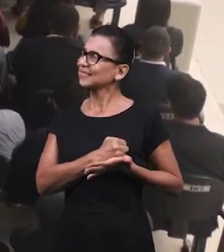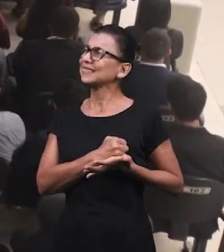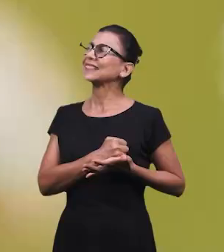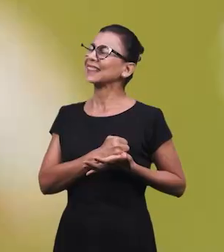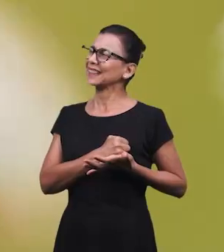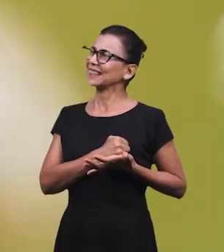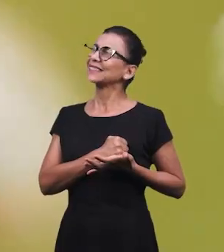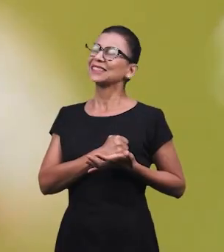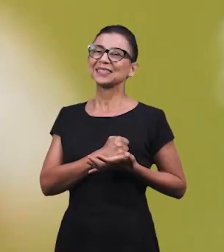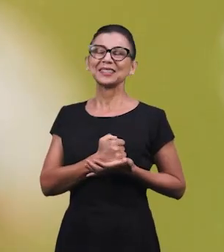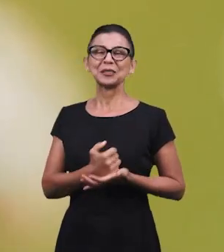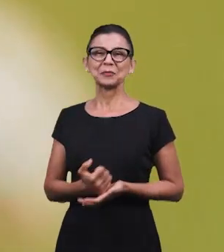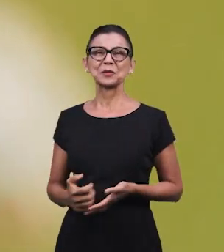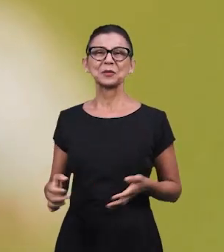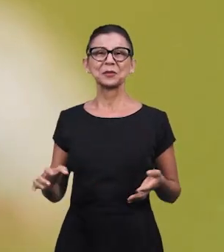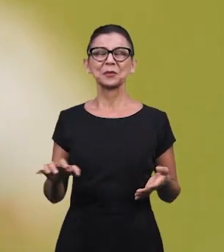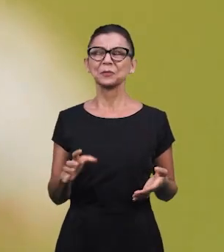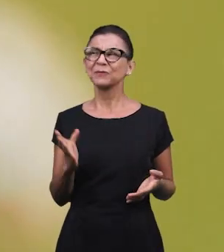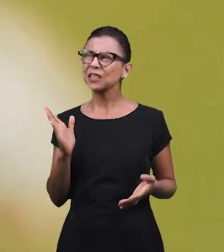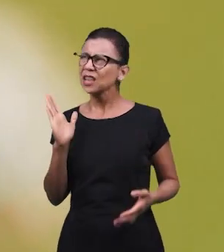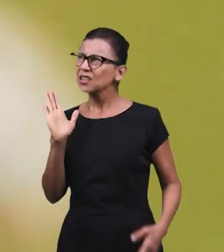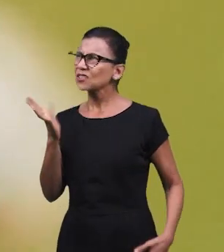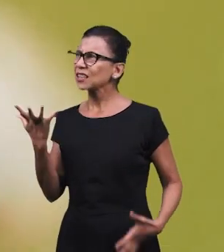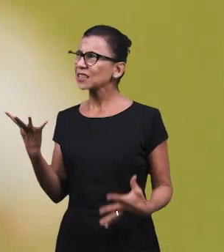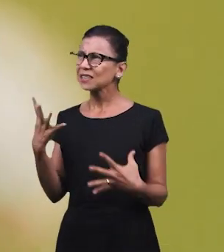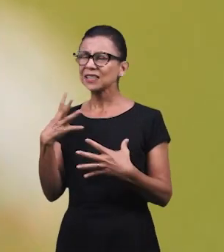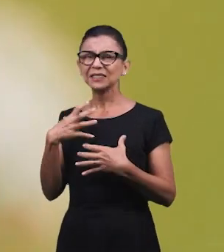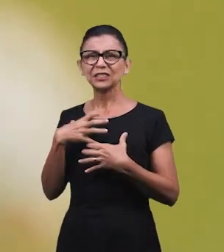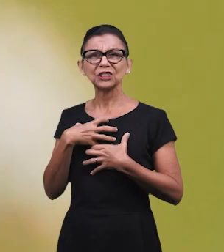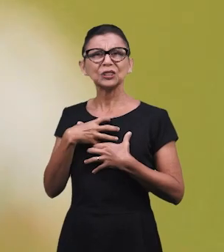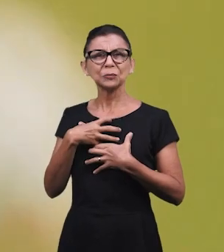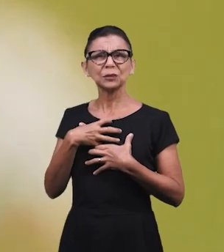Мы можем созерцать чудеса рук Его.